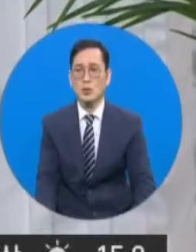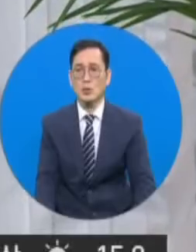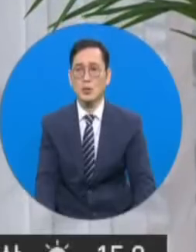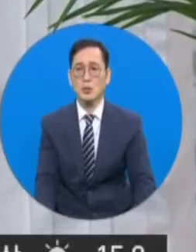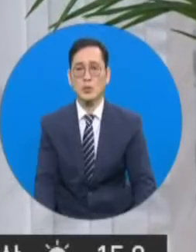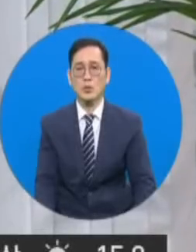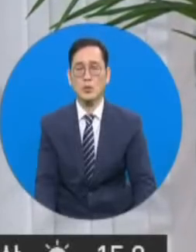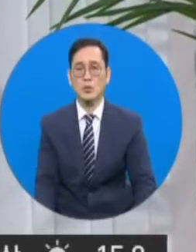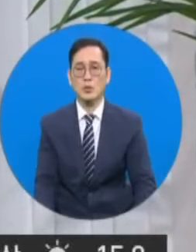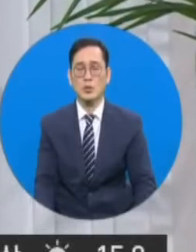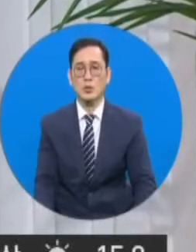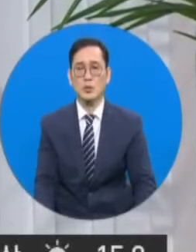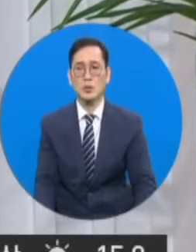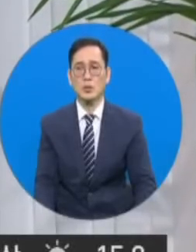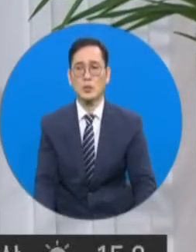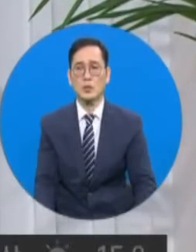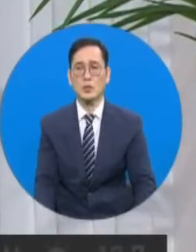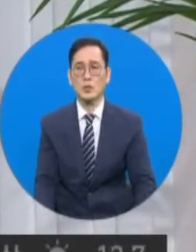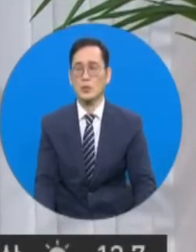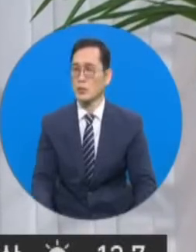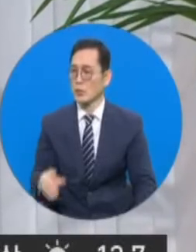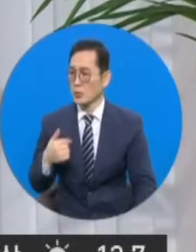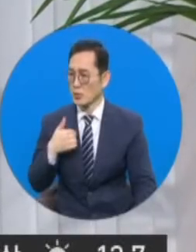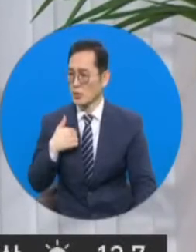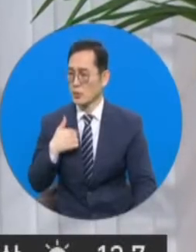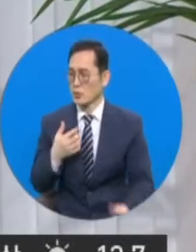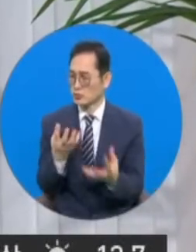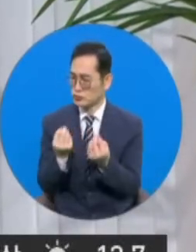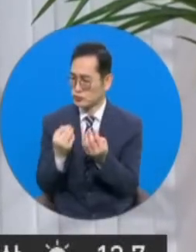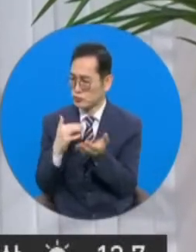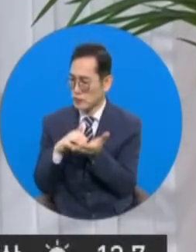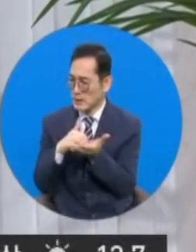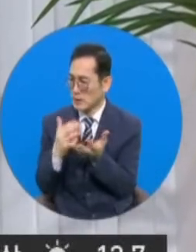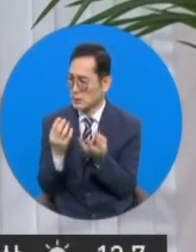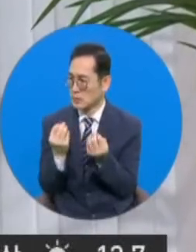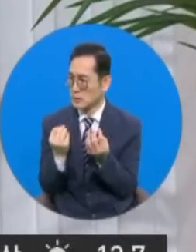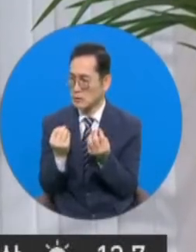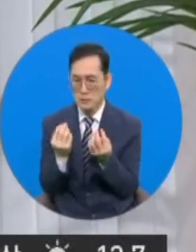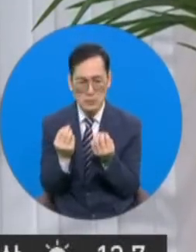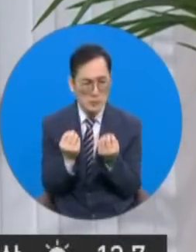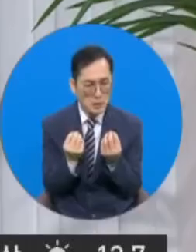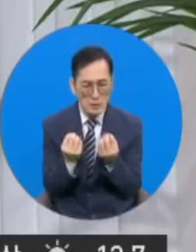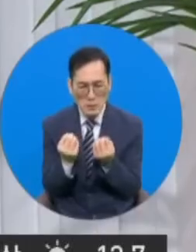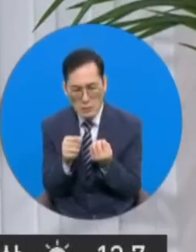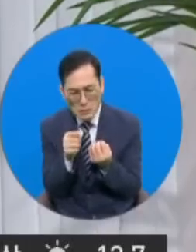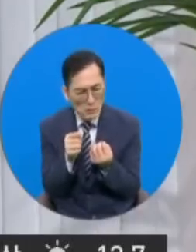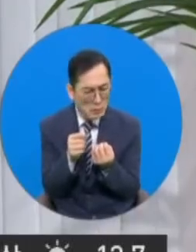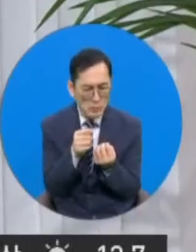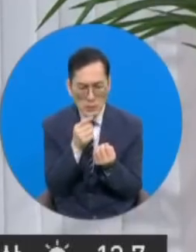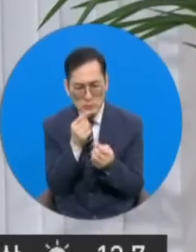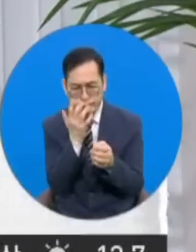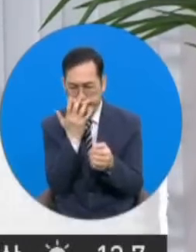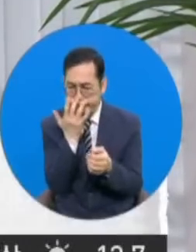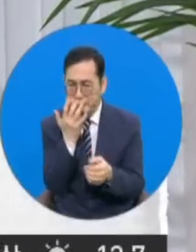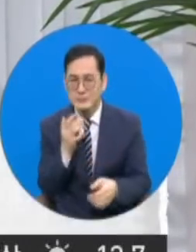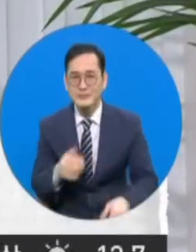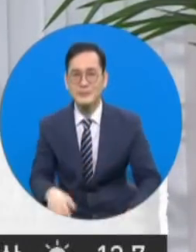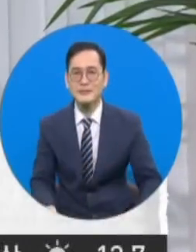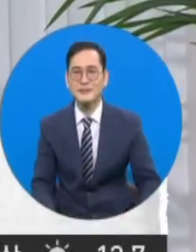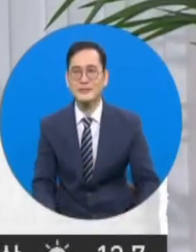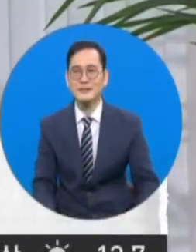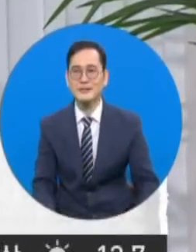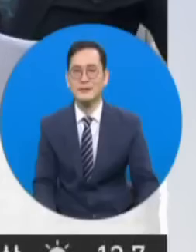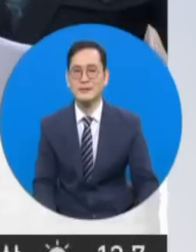산수익이 나왔잖아요 저도 어릴 때 산수 좀 했거든요 저도 계산이 안 되더라고요 저도 산소 공부를 다시 해야 할 것 같아요